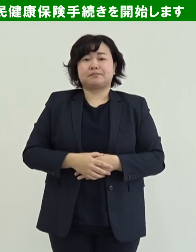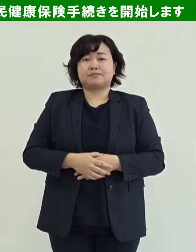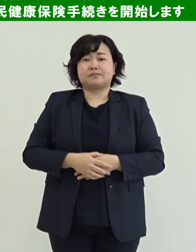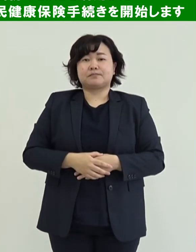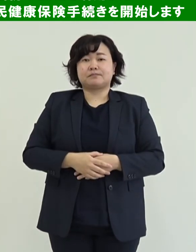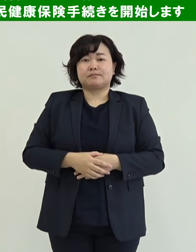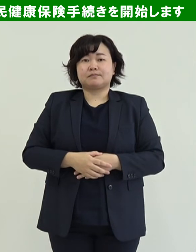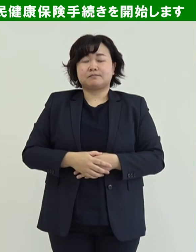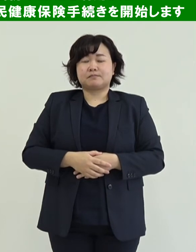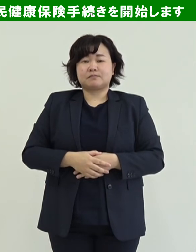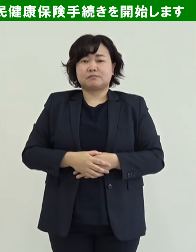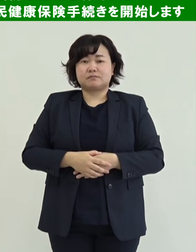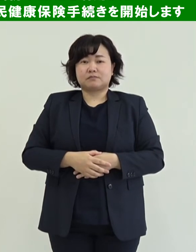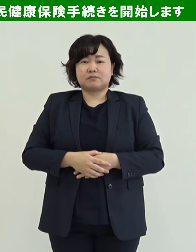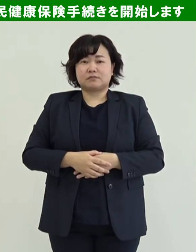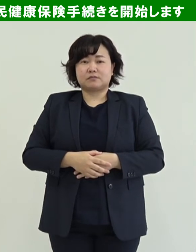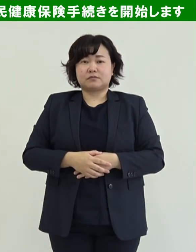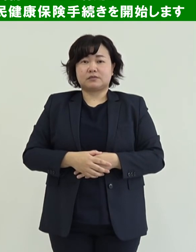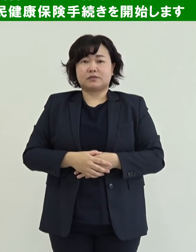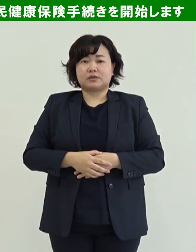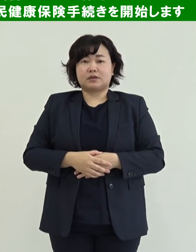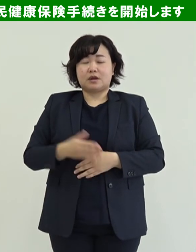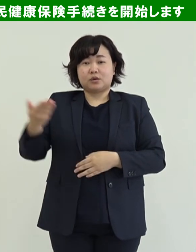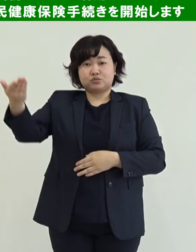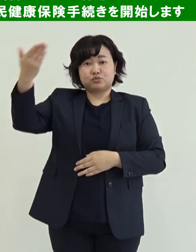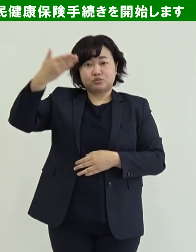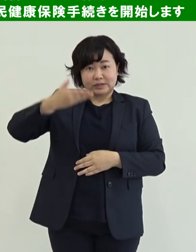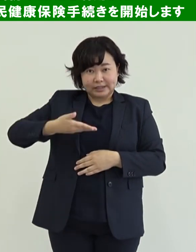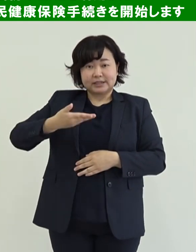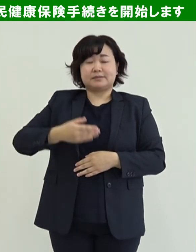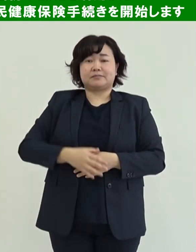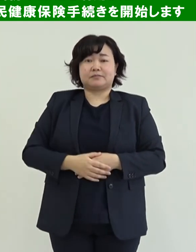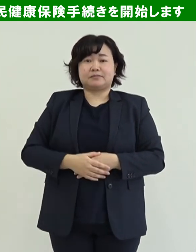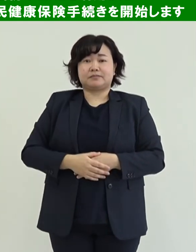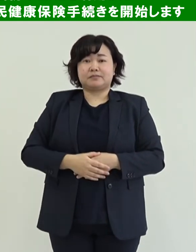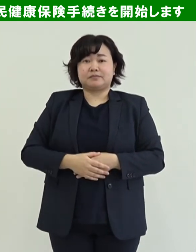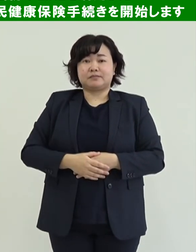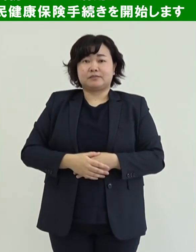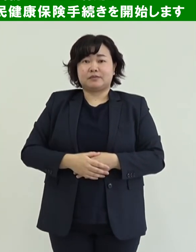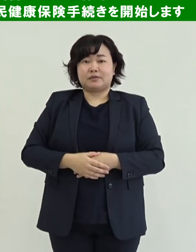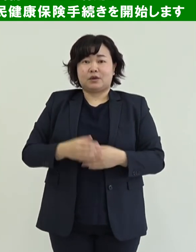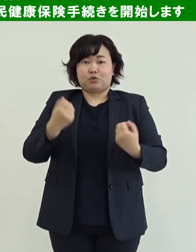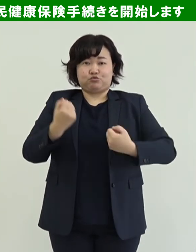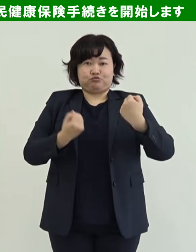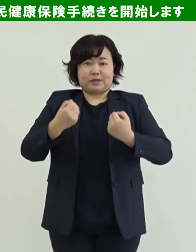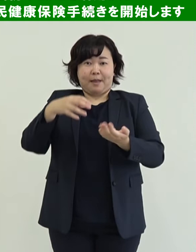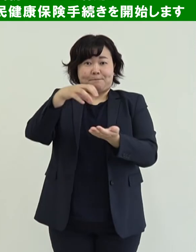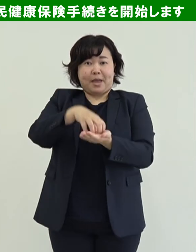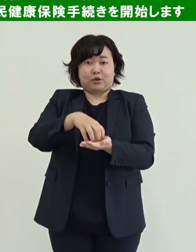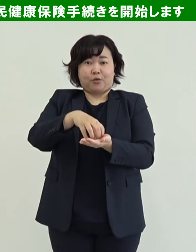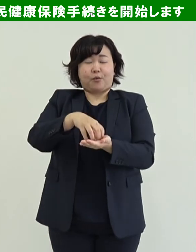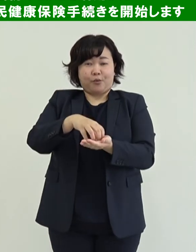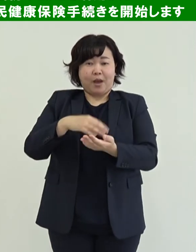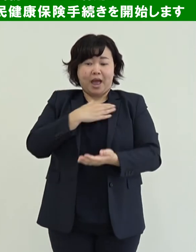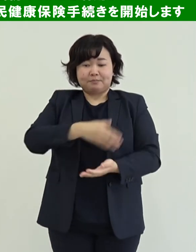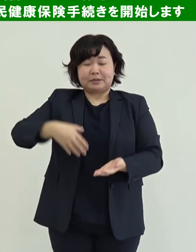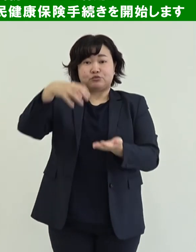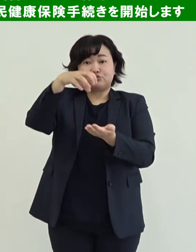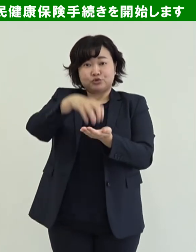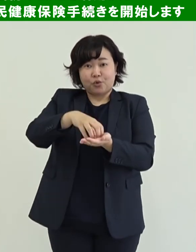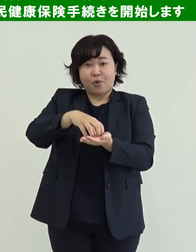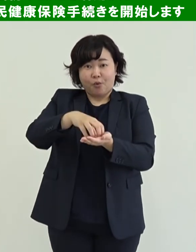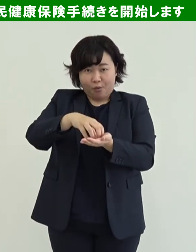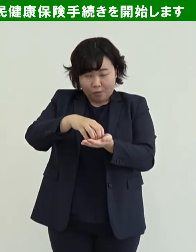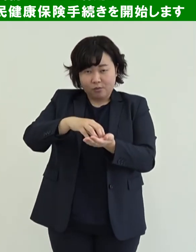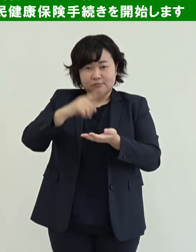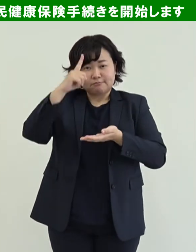確定とをしていただきます続きまして運転免許証などの身分証の撮影を